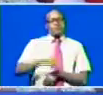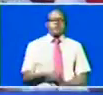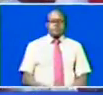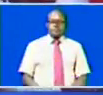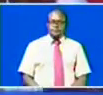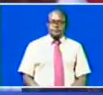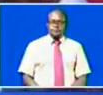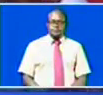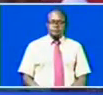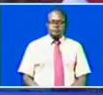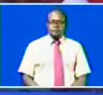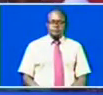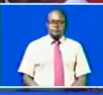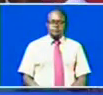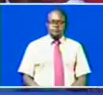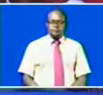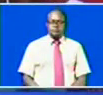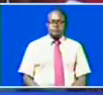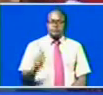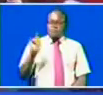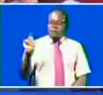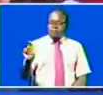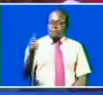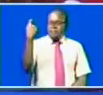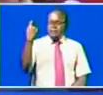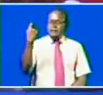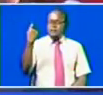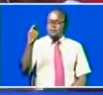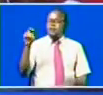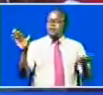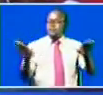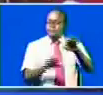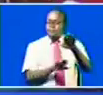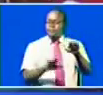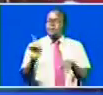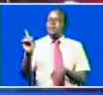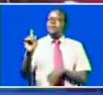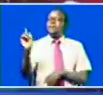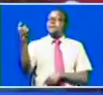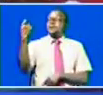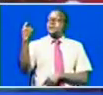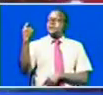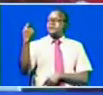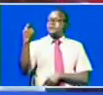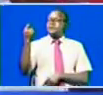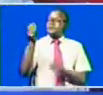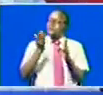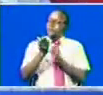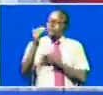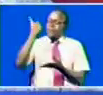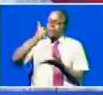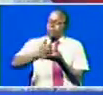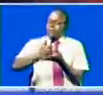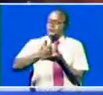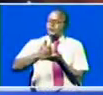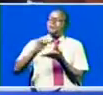President ame na makamu wake kupitia kwa ofisi ya CS ya Tani ametoa na